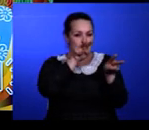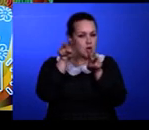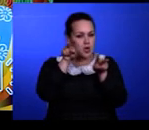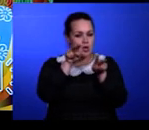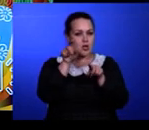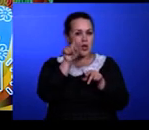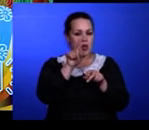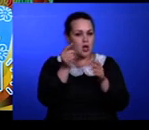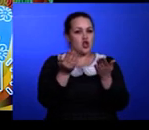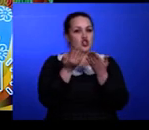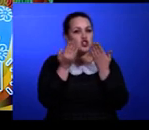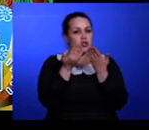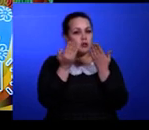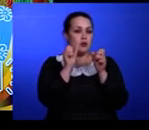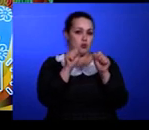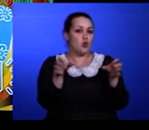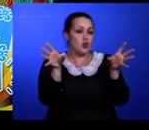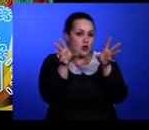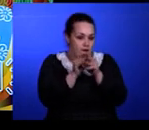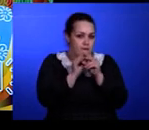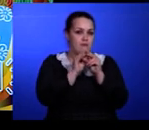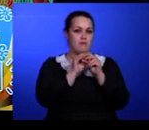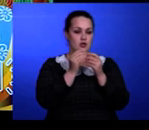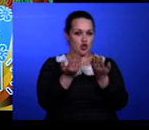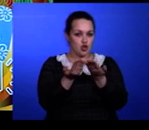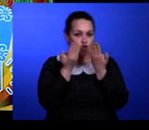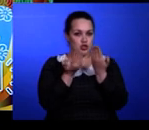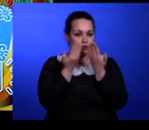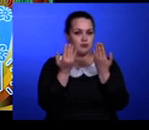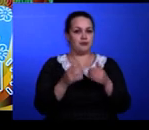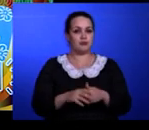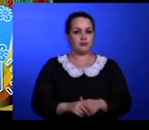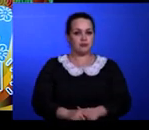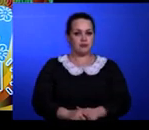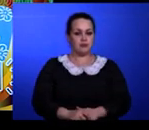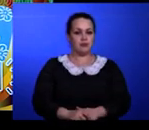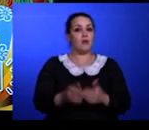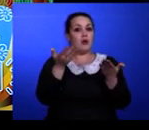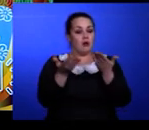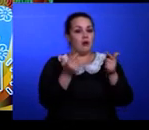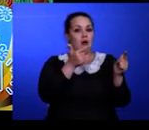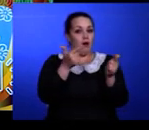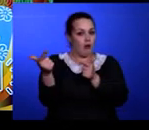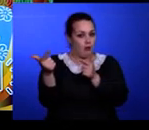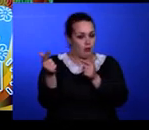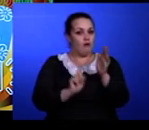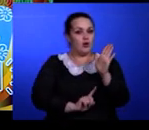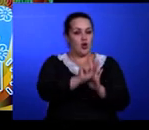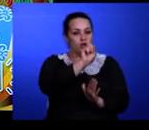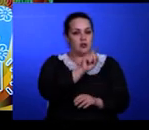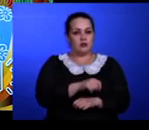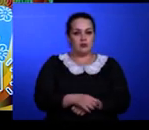а можете читать вместе со мной если вы готовы тогда